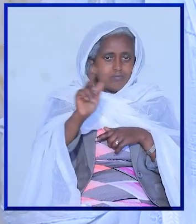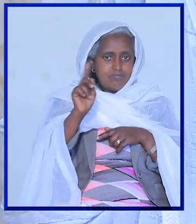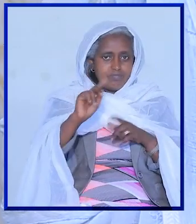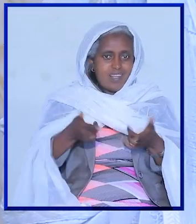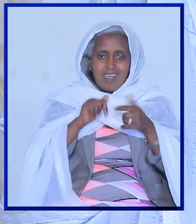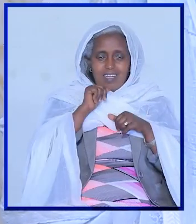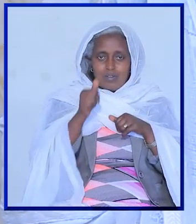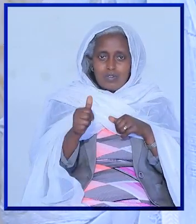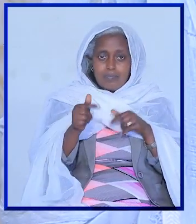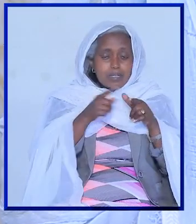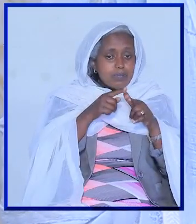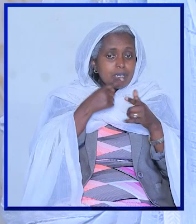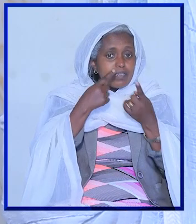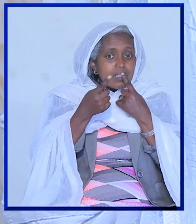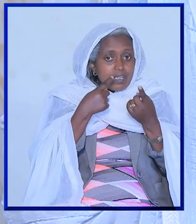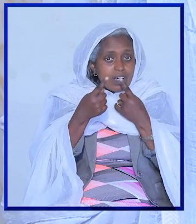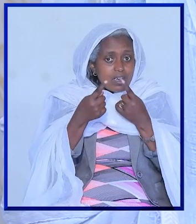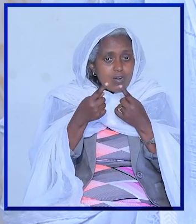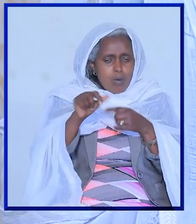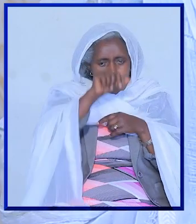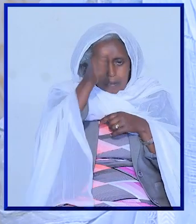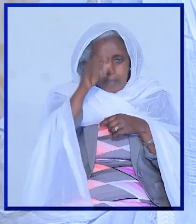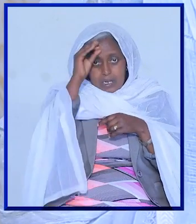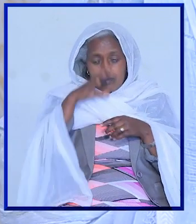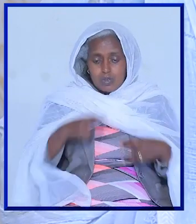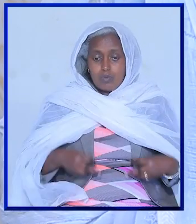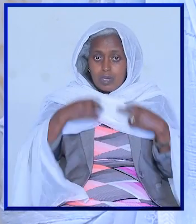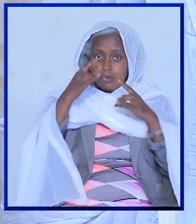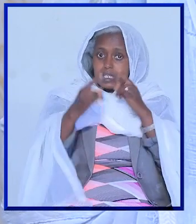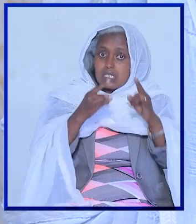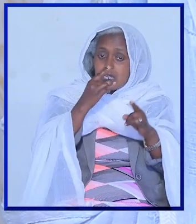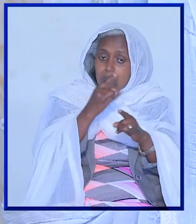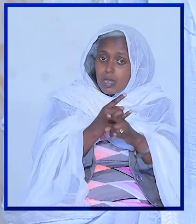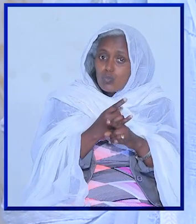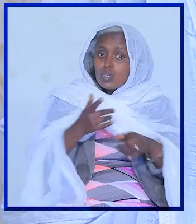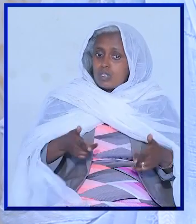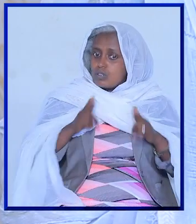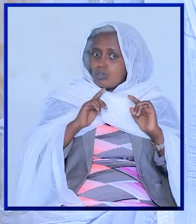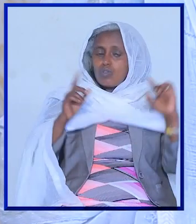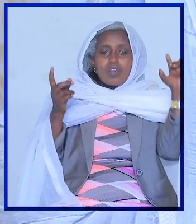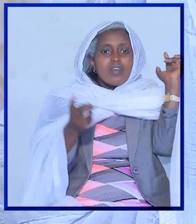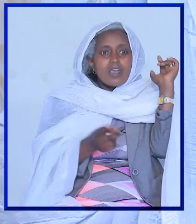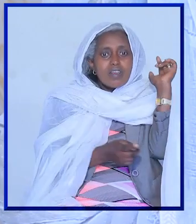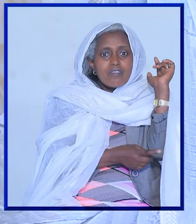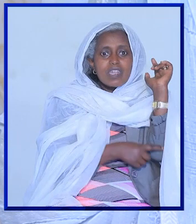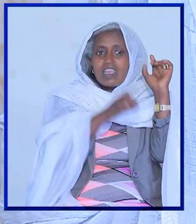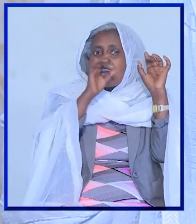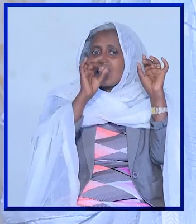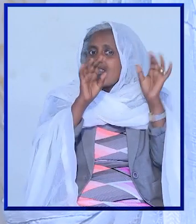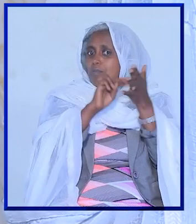ቅድም እንደተነጋገር ነው ማንም ሰው በህይወት ዘመኑ ሲኖር ካለ ፈተና የሚኖር